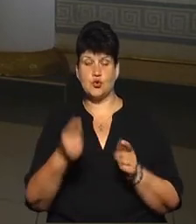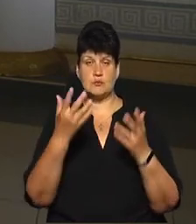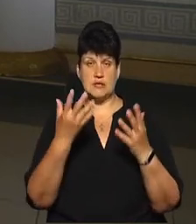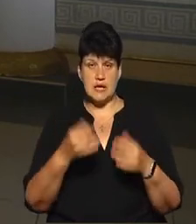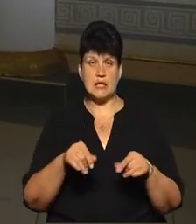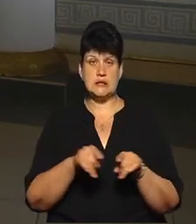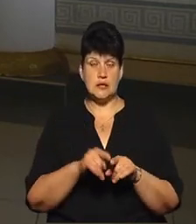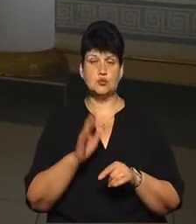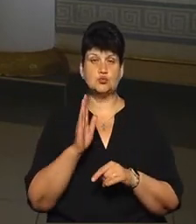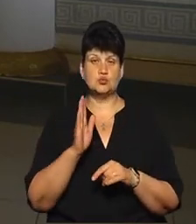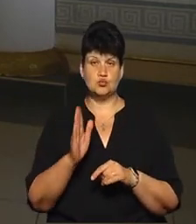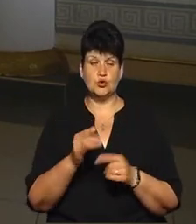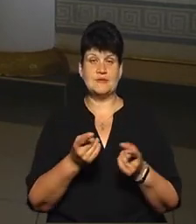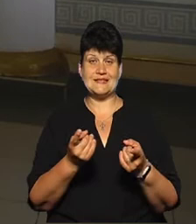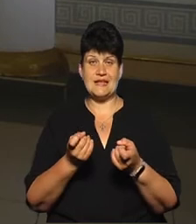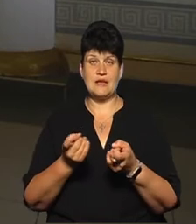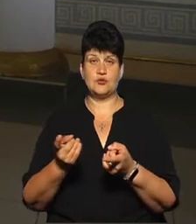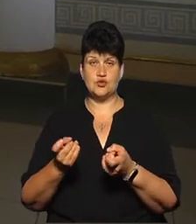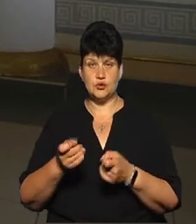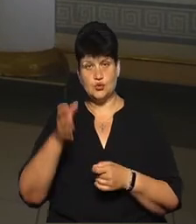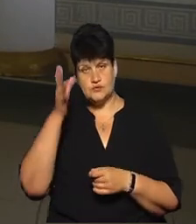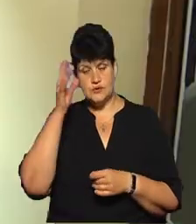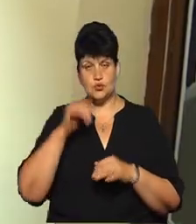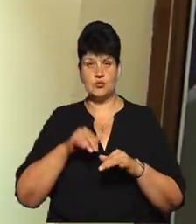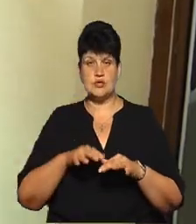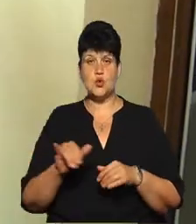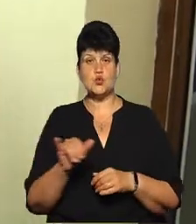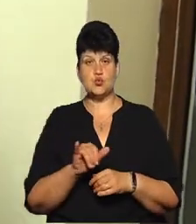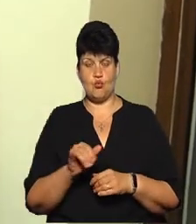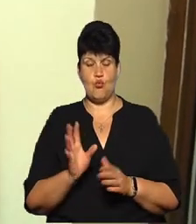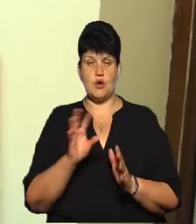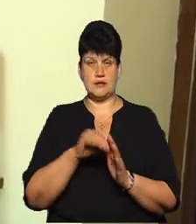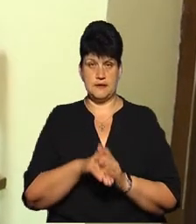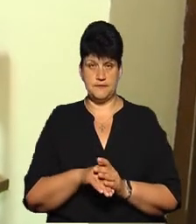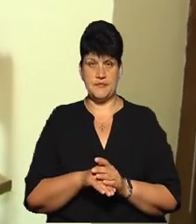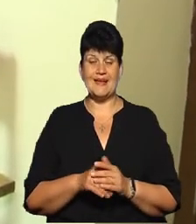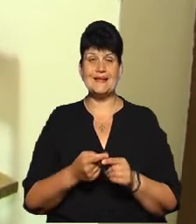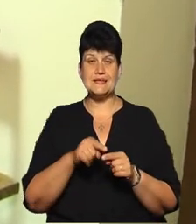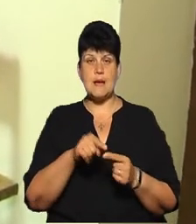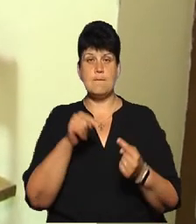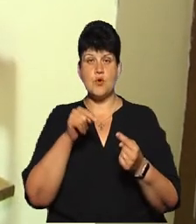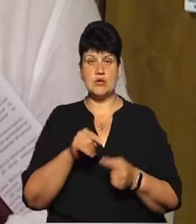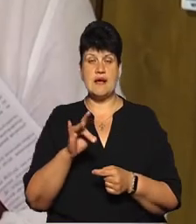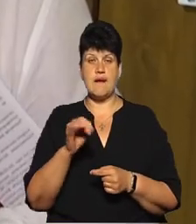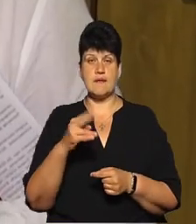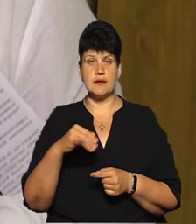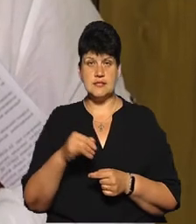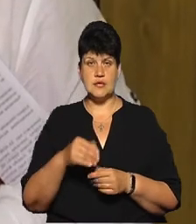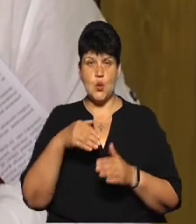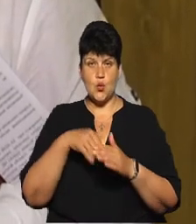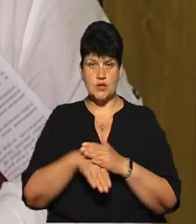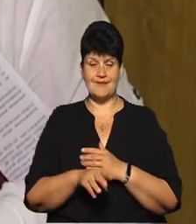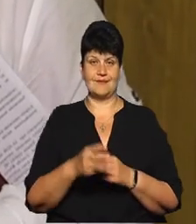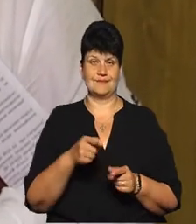будемо залучати до освітнього процесу і суботи. Це протирадіаційне укриття. Таких у медичному університеті 3,